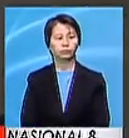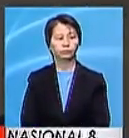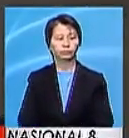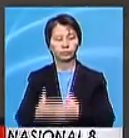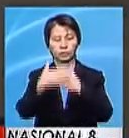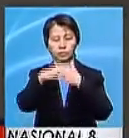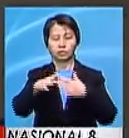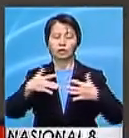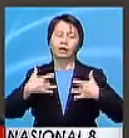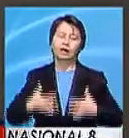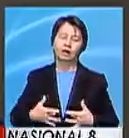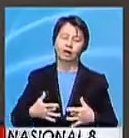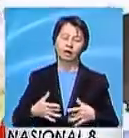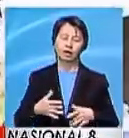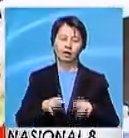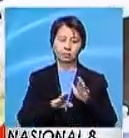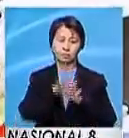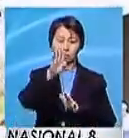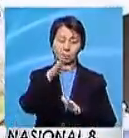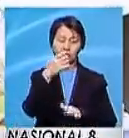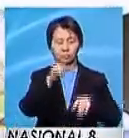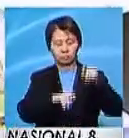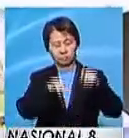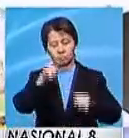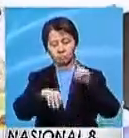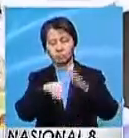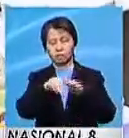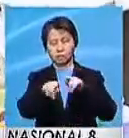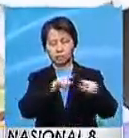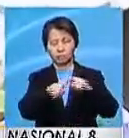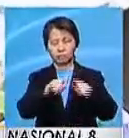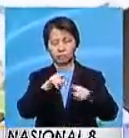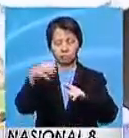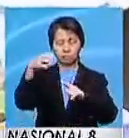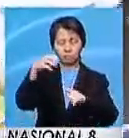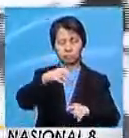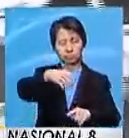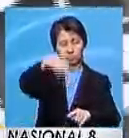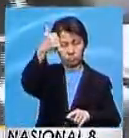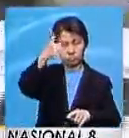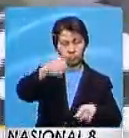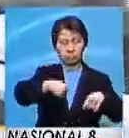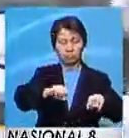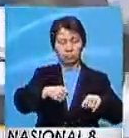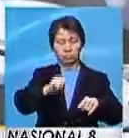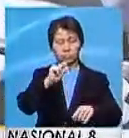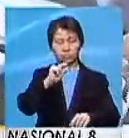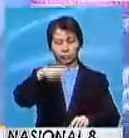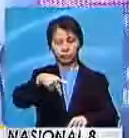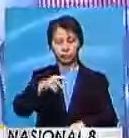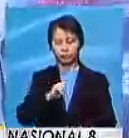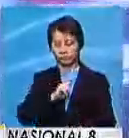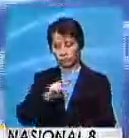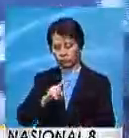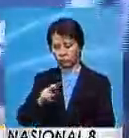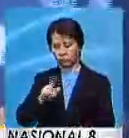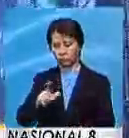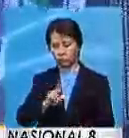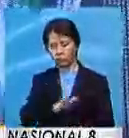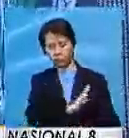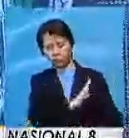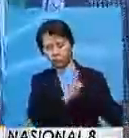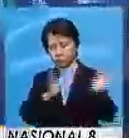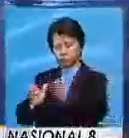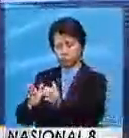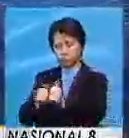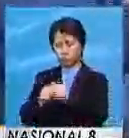Selepas kecewa dengan prestasi tidak menentu dalam saingan kejuaraan motosikal dunia MotoGP, Zul Fahmi merubah haluan